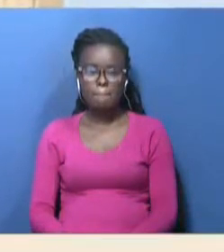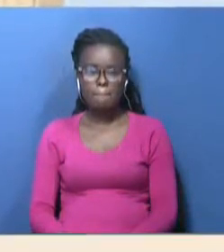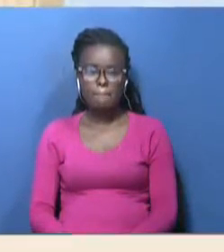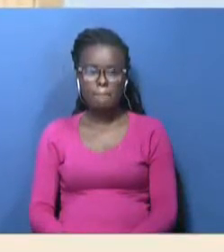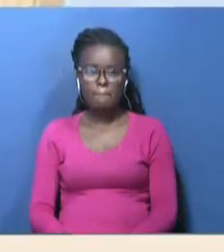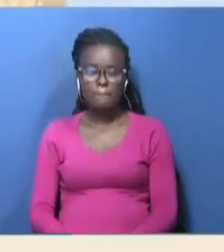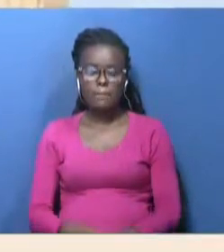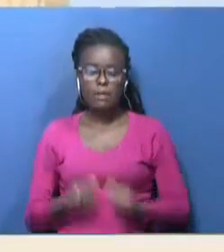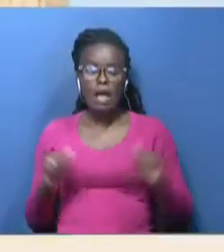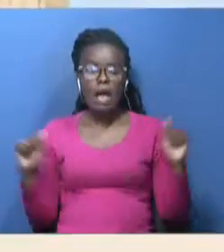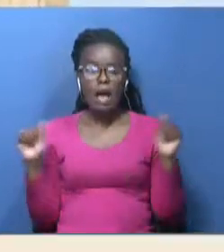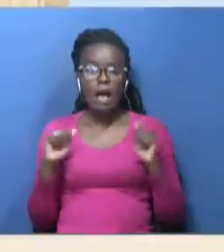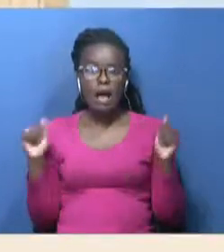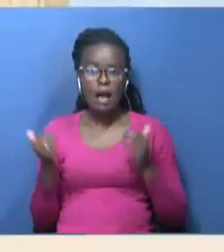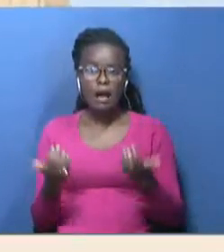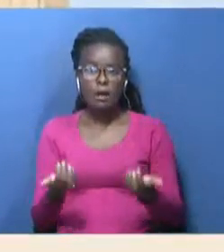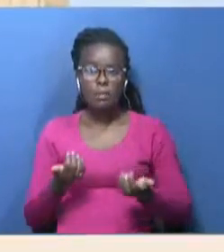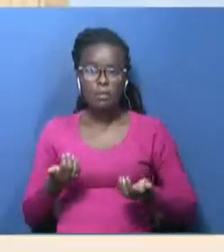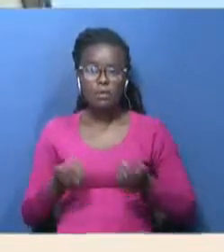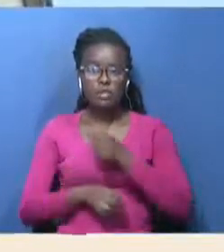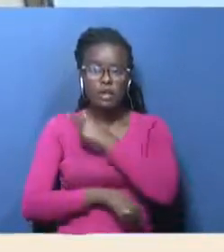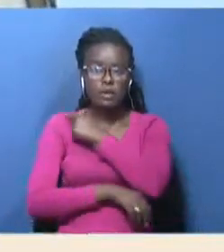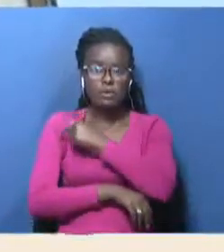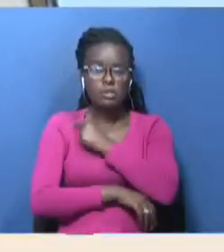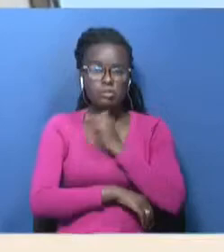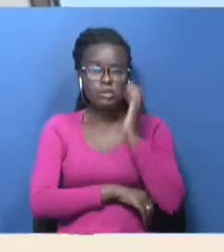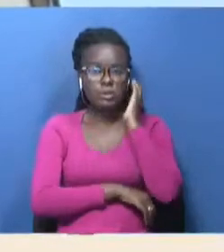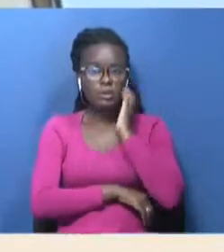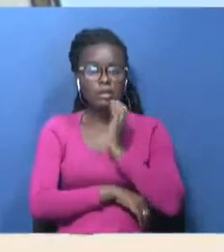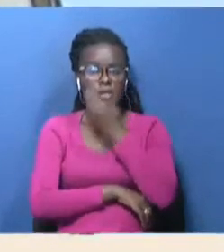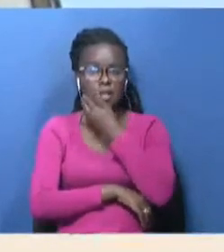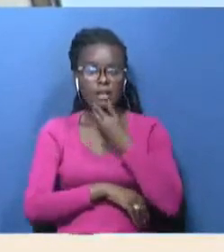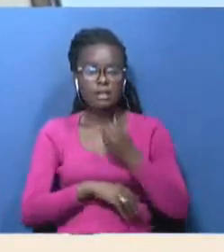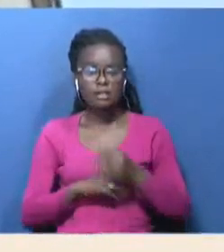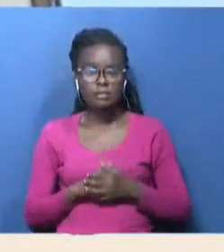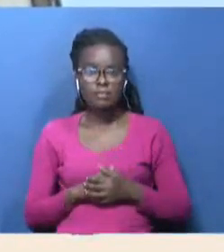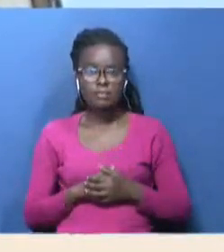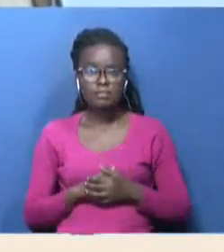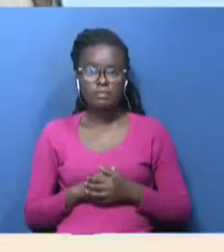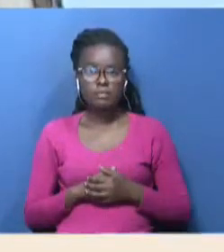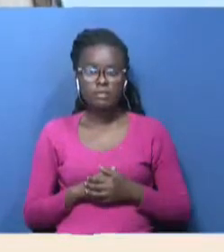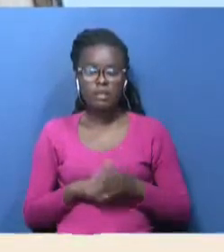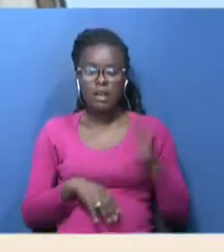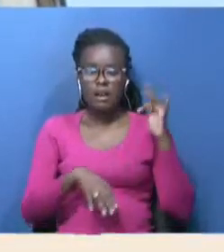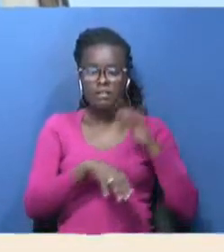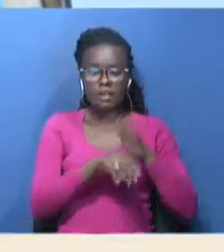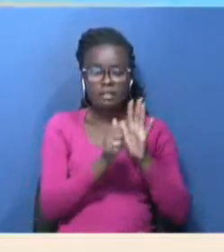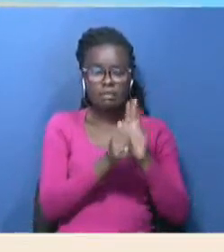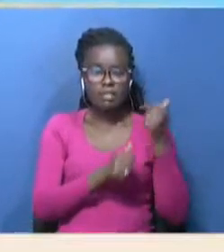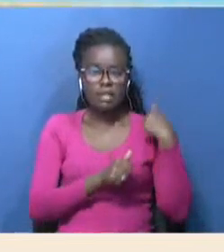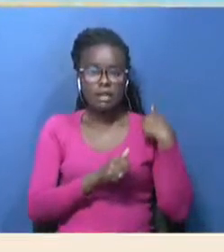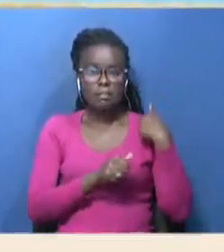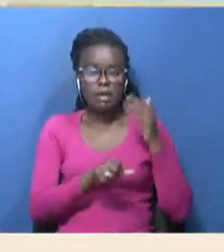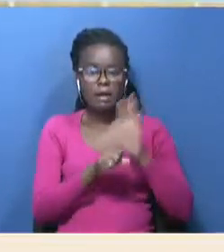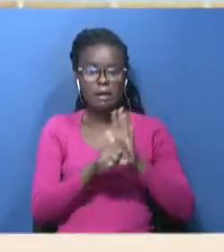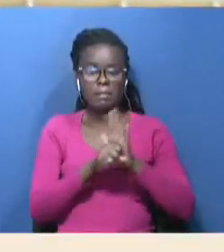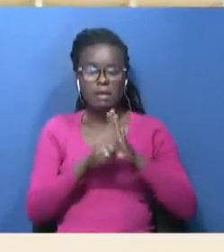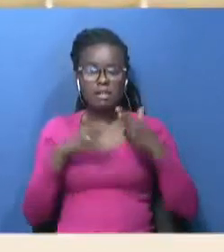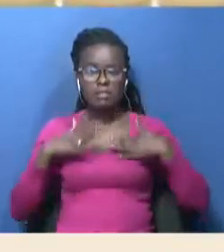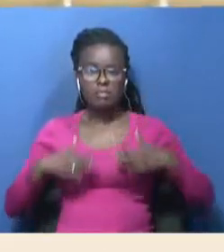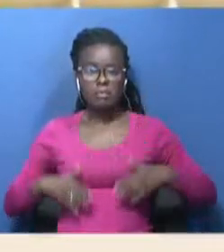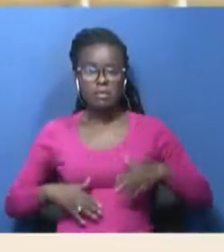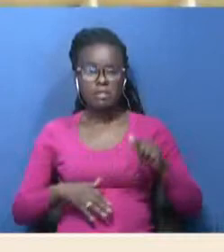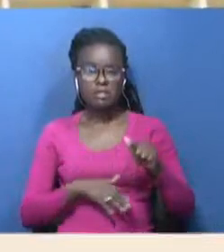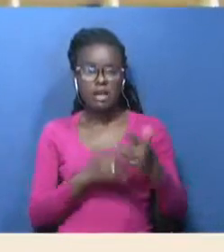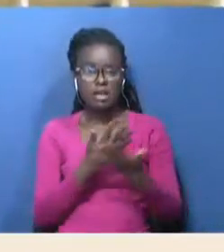Nyumba ya kuiga mĩrĩ ya thibitari munene wa Kenyatta niyo yonekete kuremererwo ni namba nene ya mĩrĩ ĩrĩa ĩtiganĩirio,